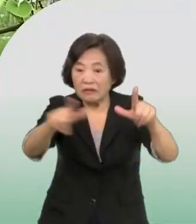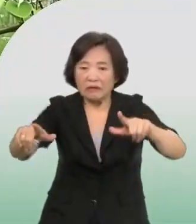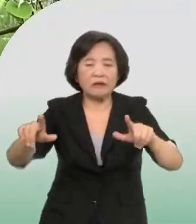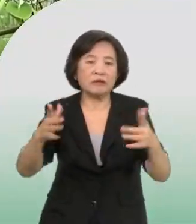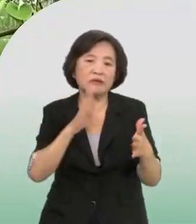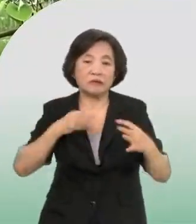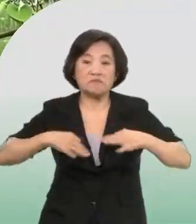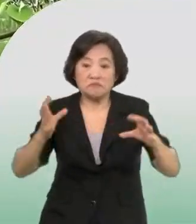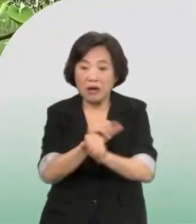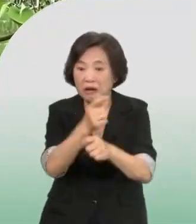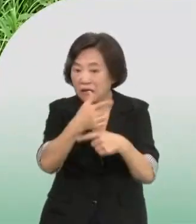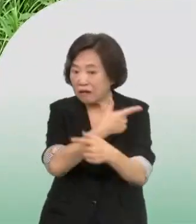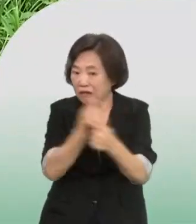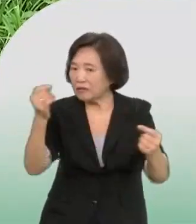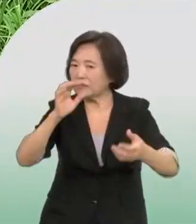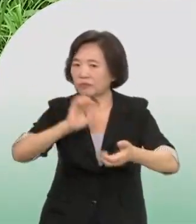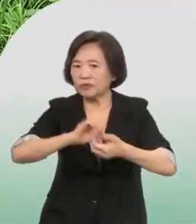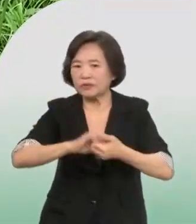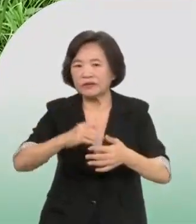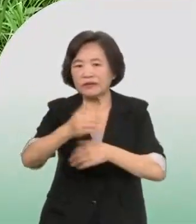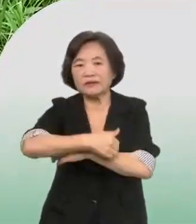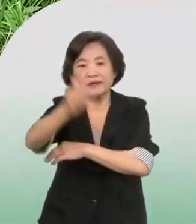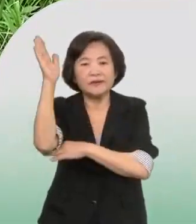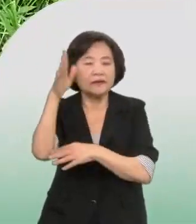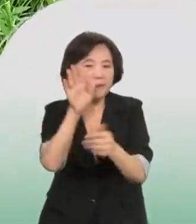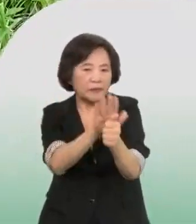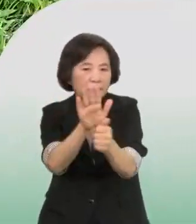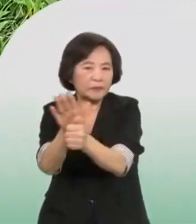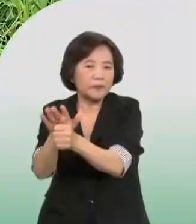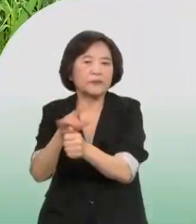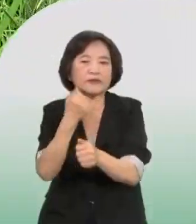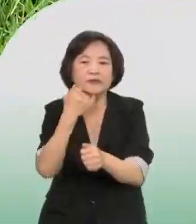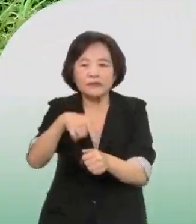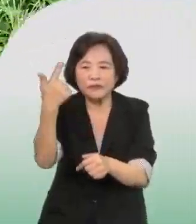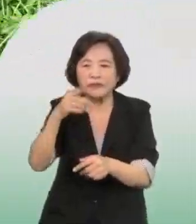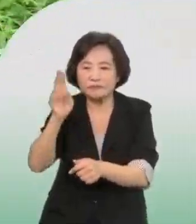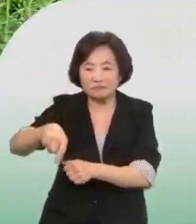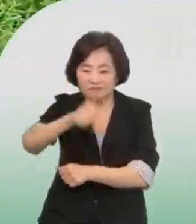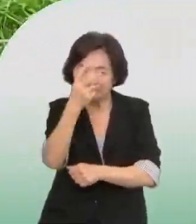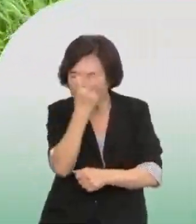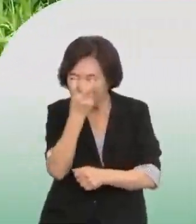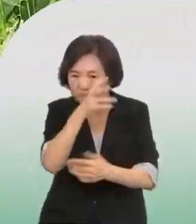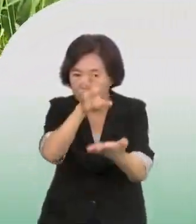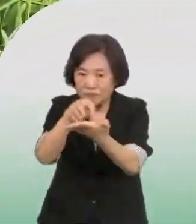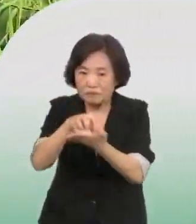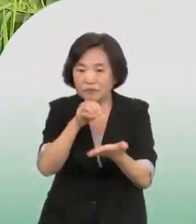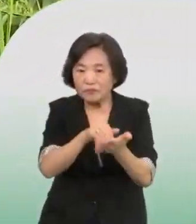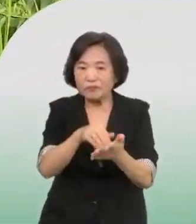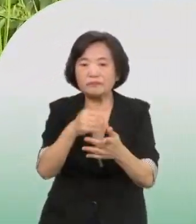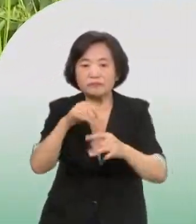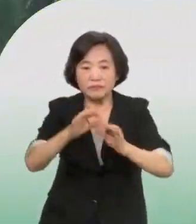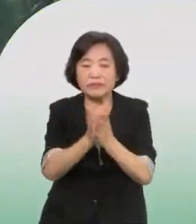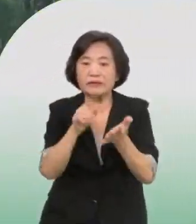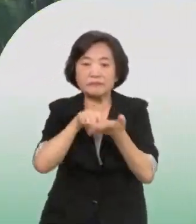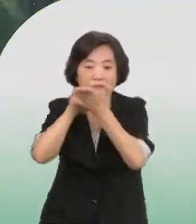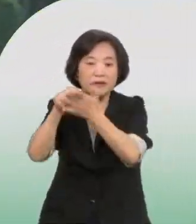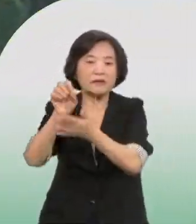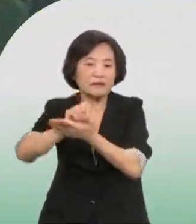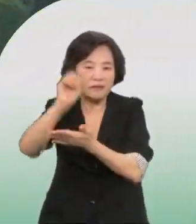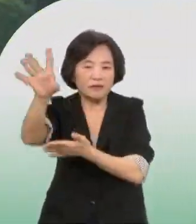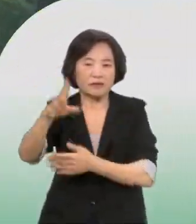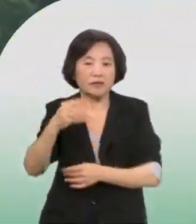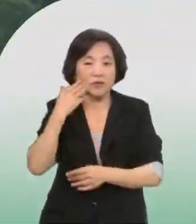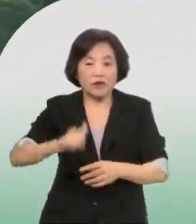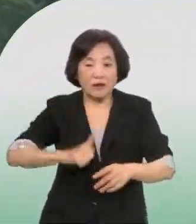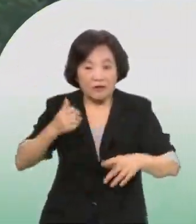状况。那也请县府在辅导这个相关的公所，赶快进行勘灾的作业。那所以实际上有受灾的农友，